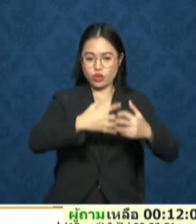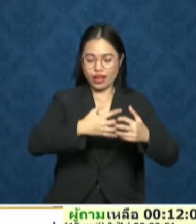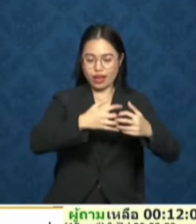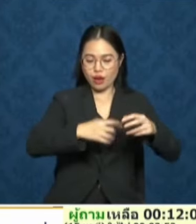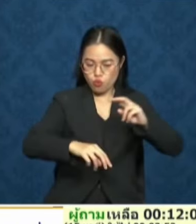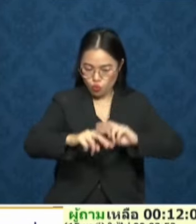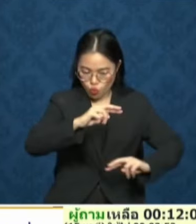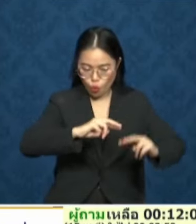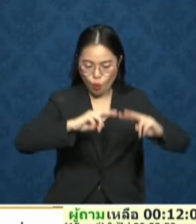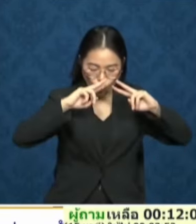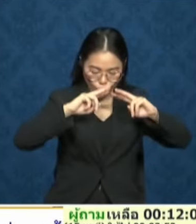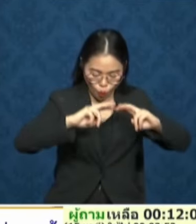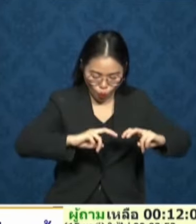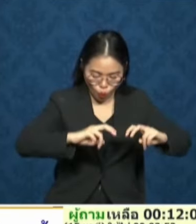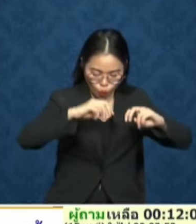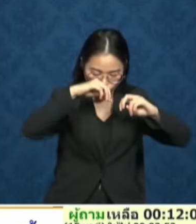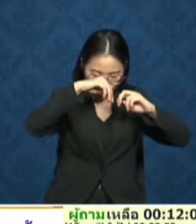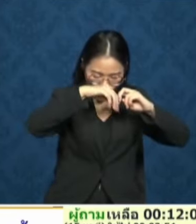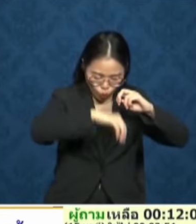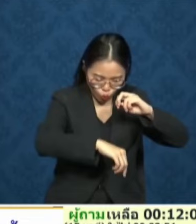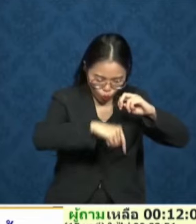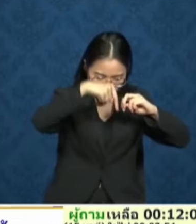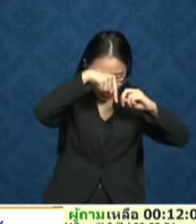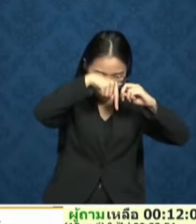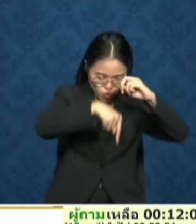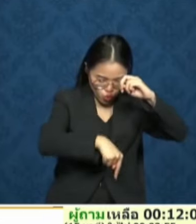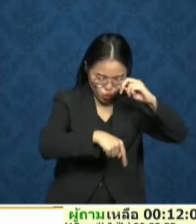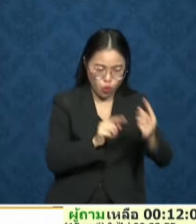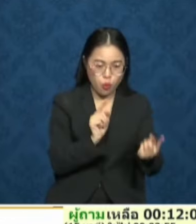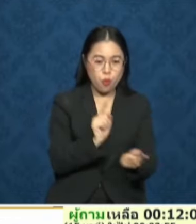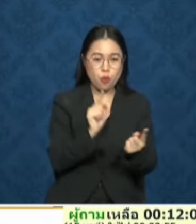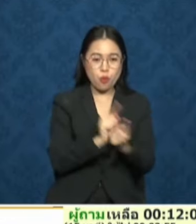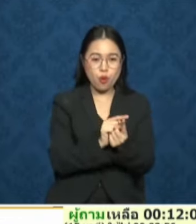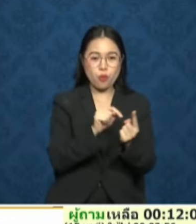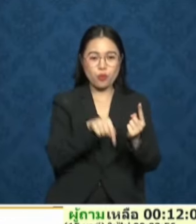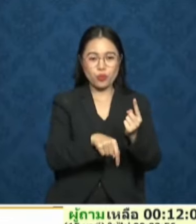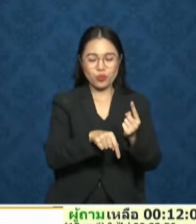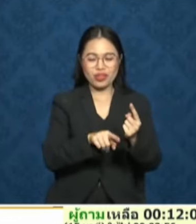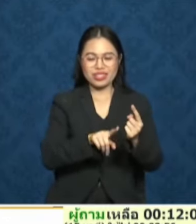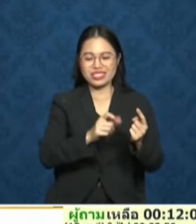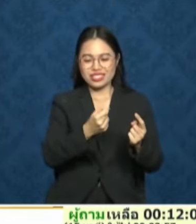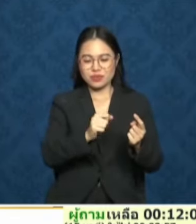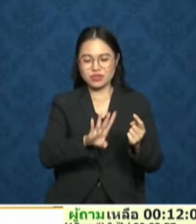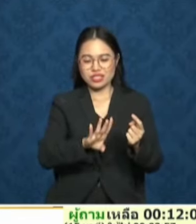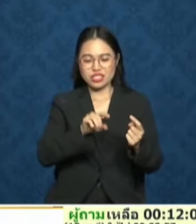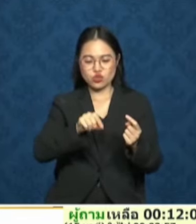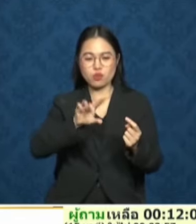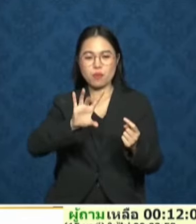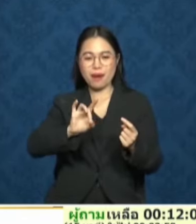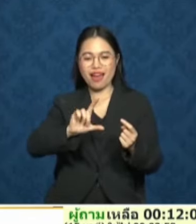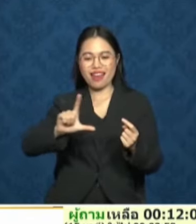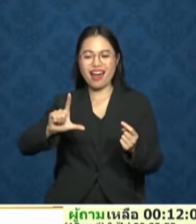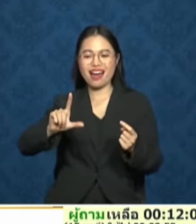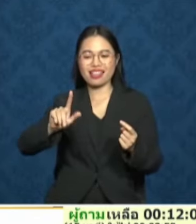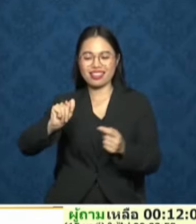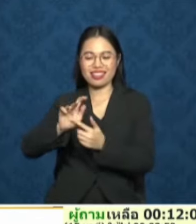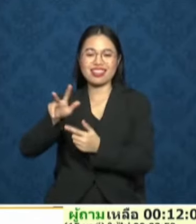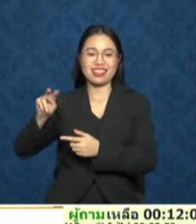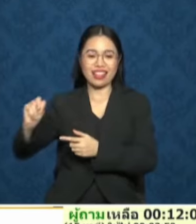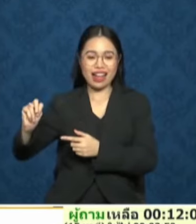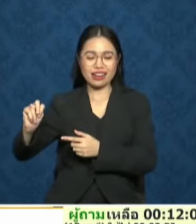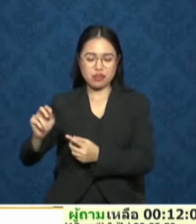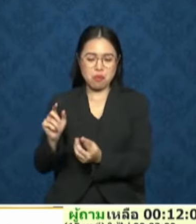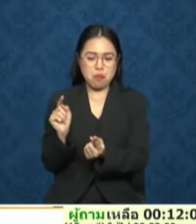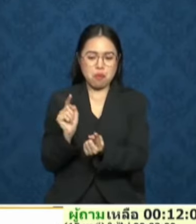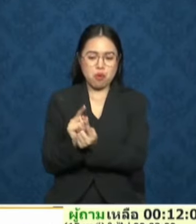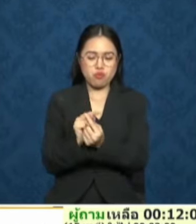้สำรวจพบ และริเทียม 14.8 ล้านตัน สลายถัดไปที่แ่งเรืองเกียน อำเพิรตก